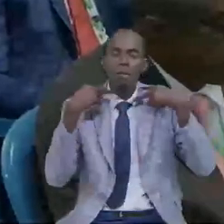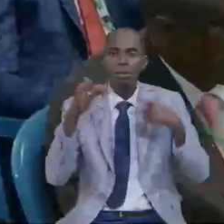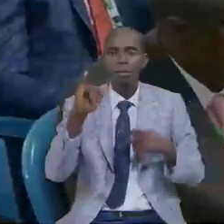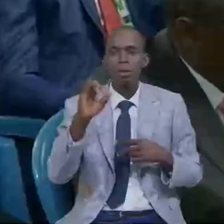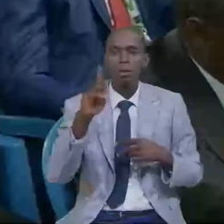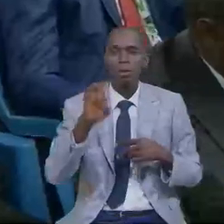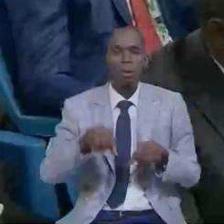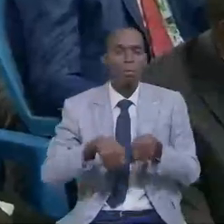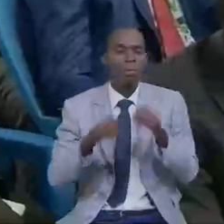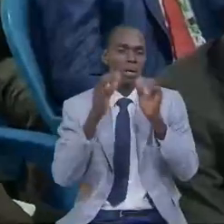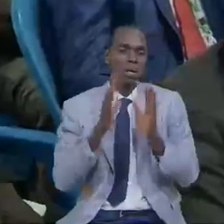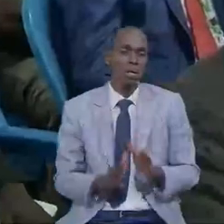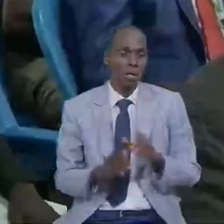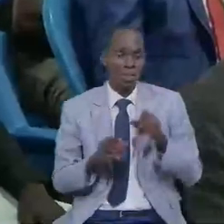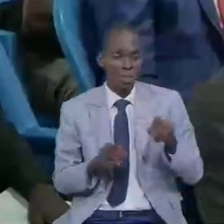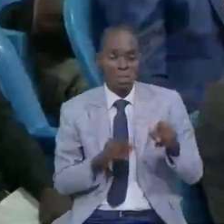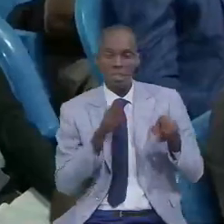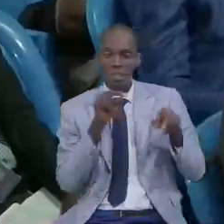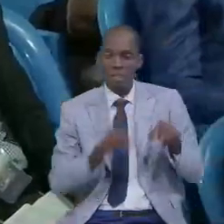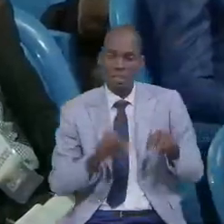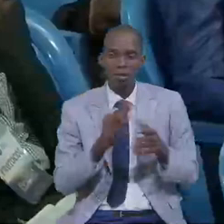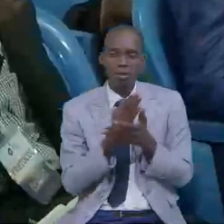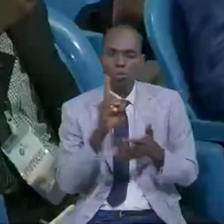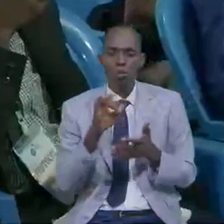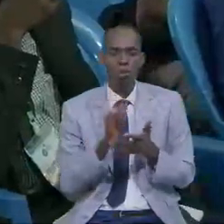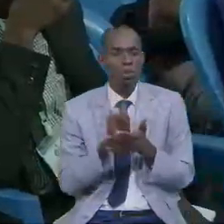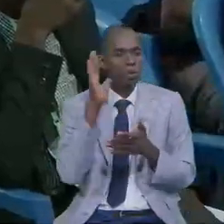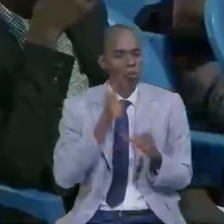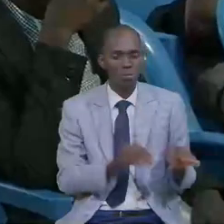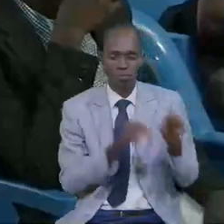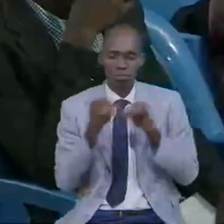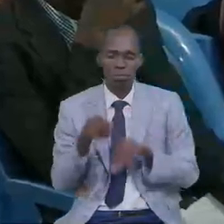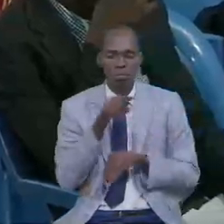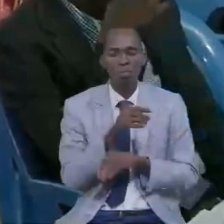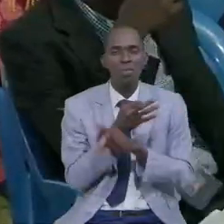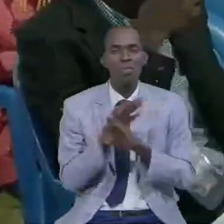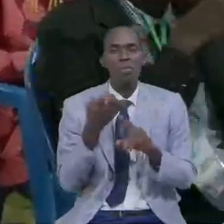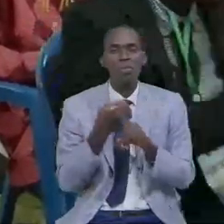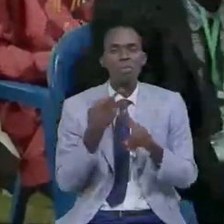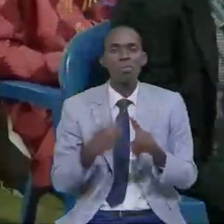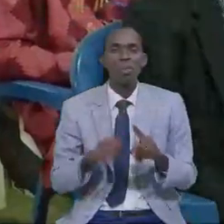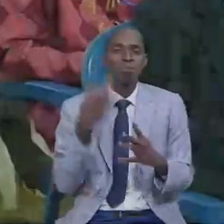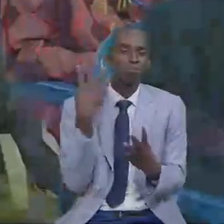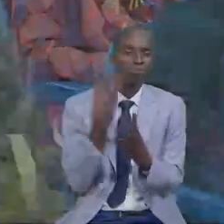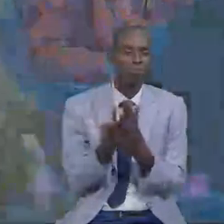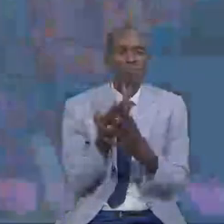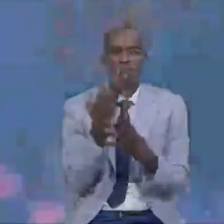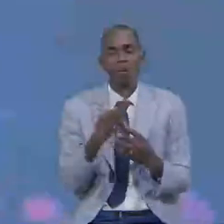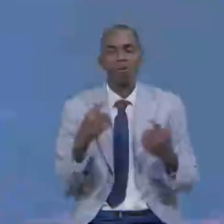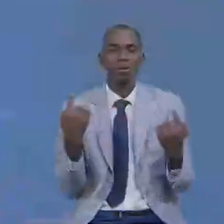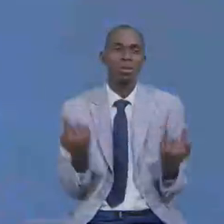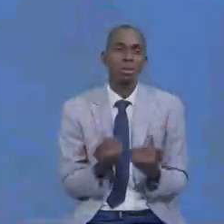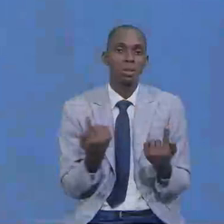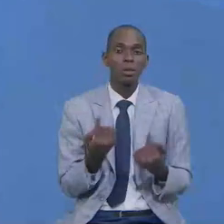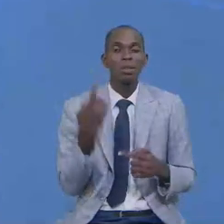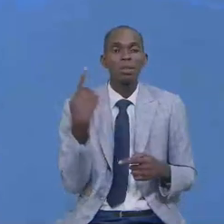de quelqu'un qui va l'affranchir de la prison du péché, de